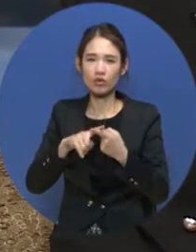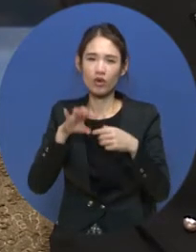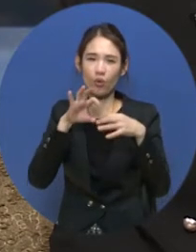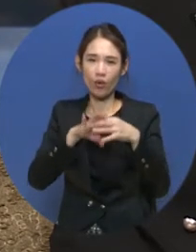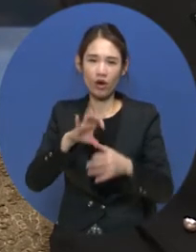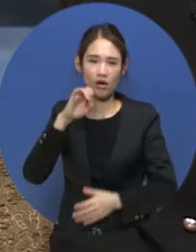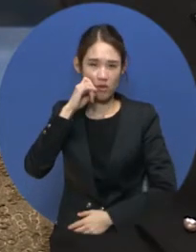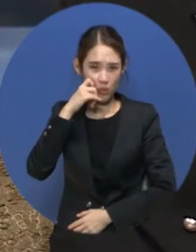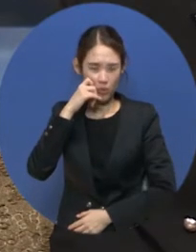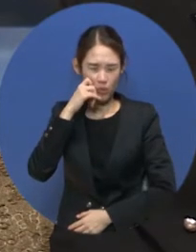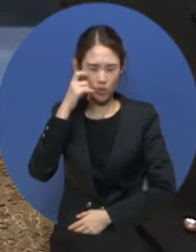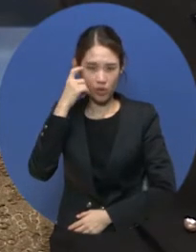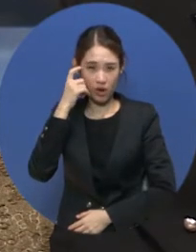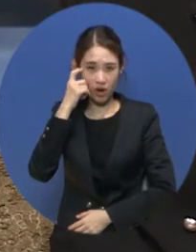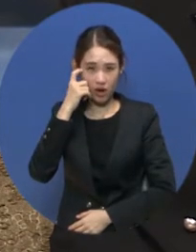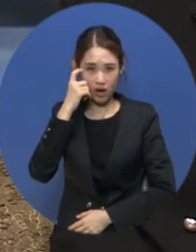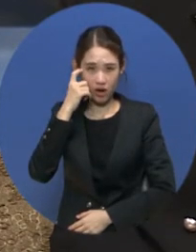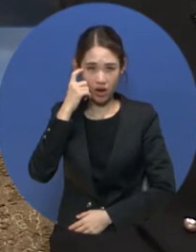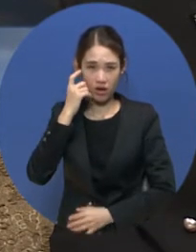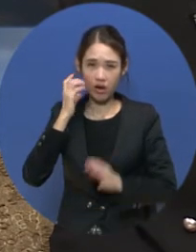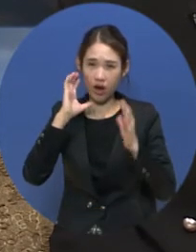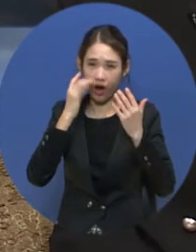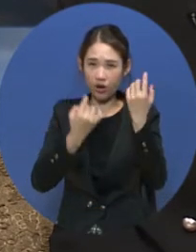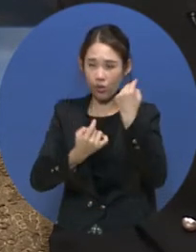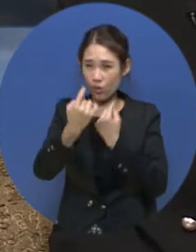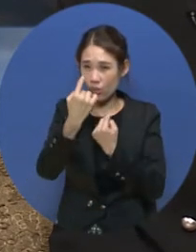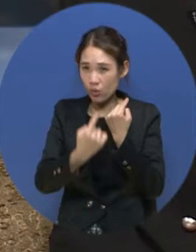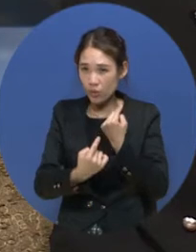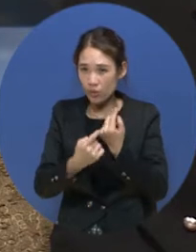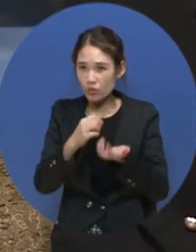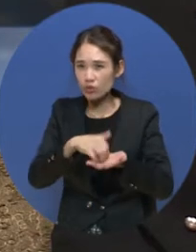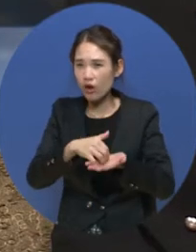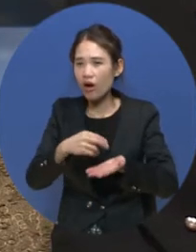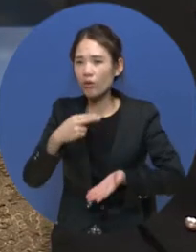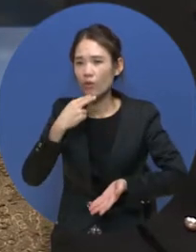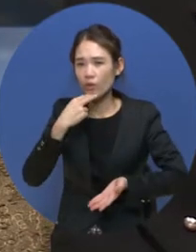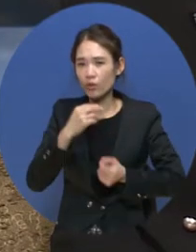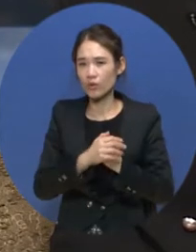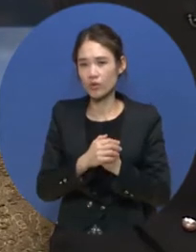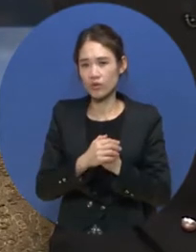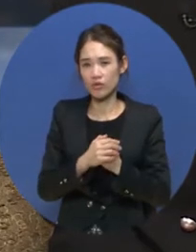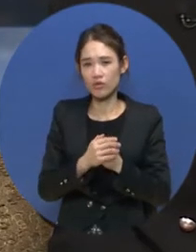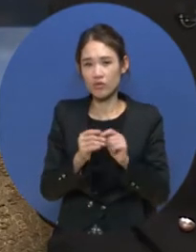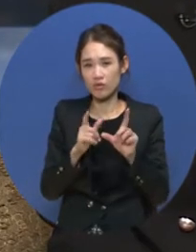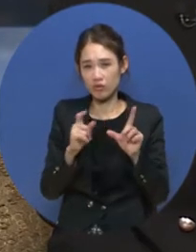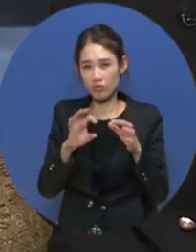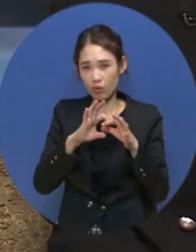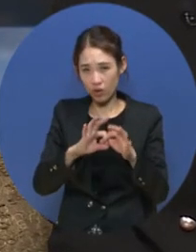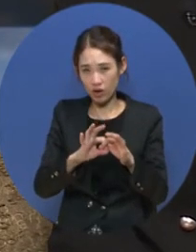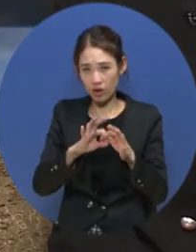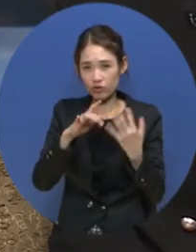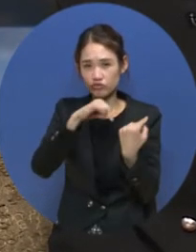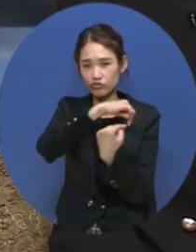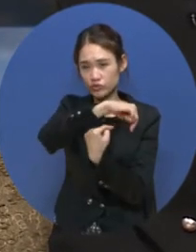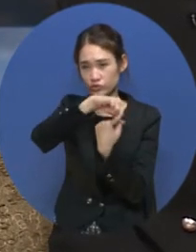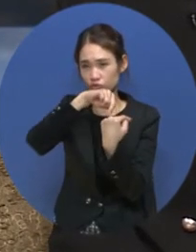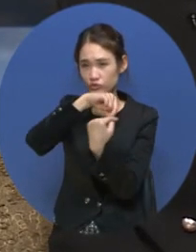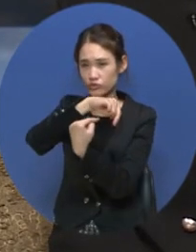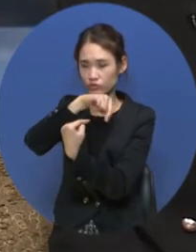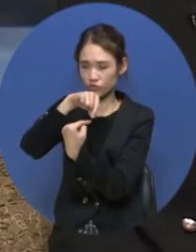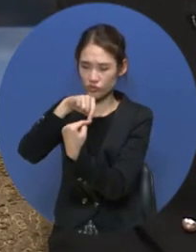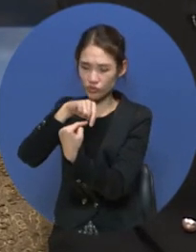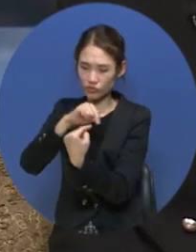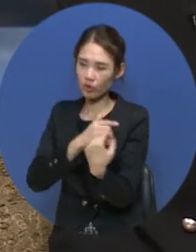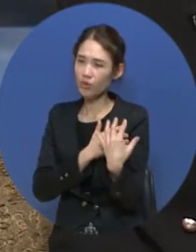있죠. 왜냐하면 아이들이 많이 오지 않고 이러면 따라서 운영이